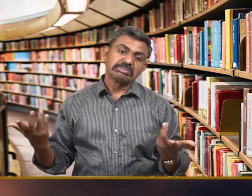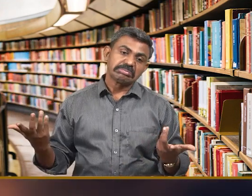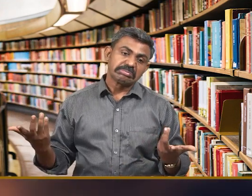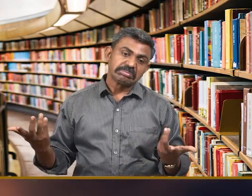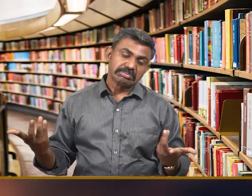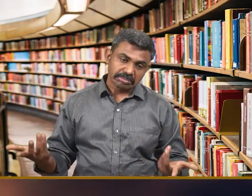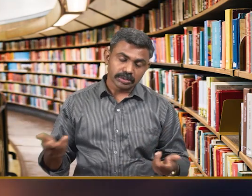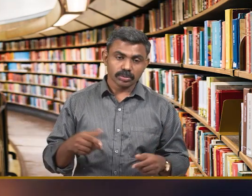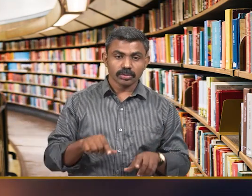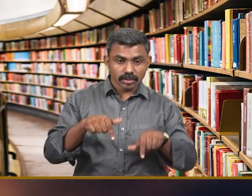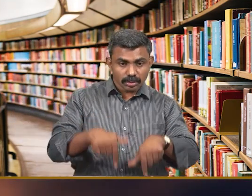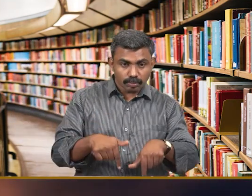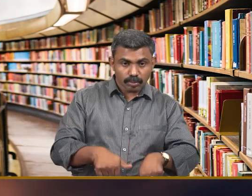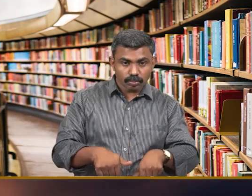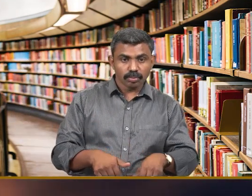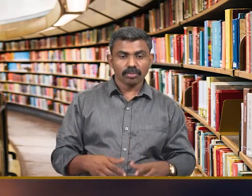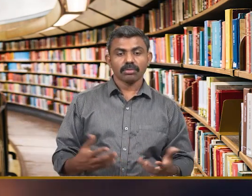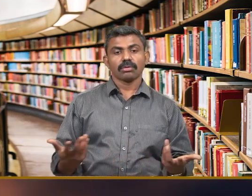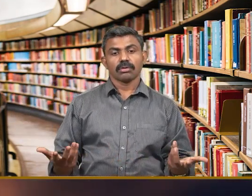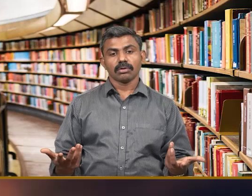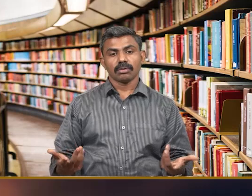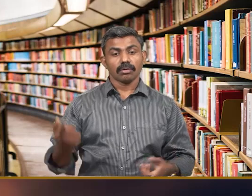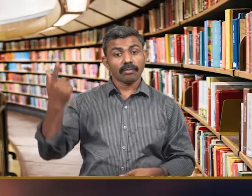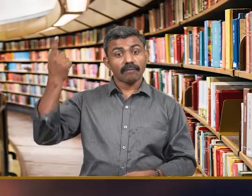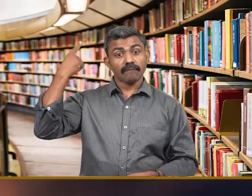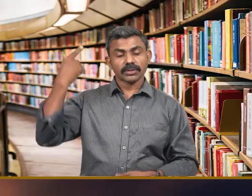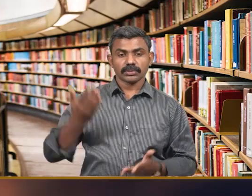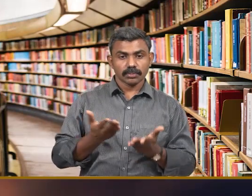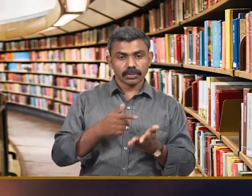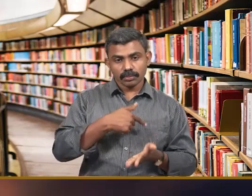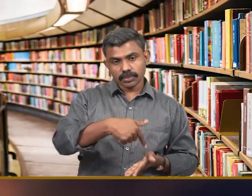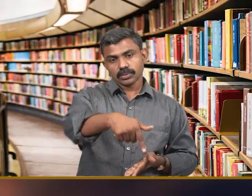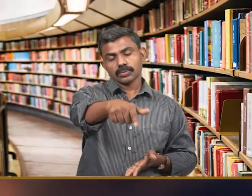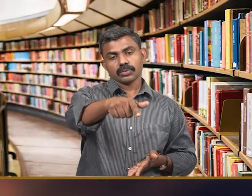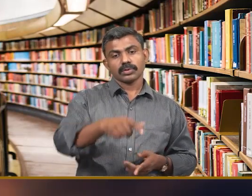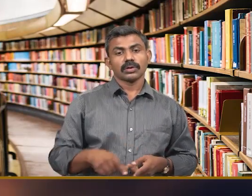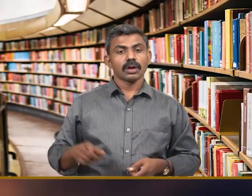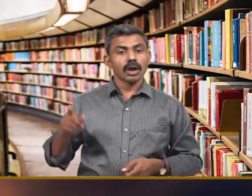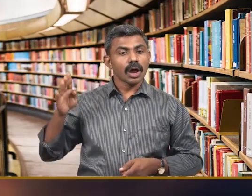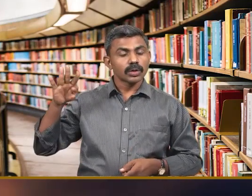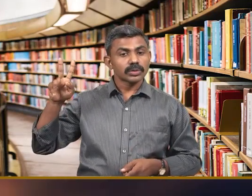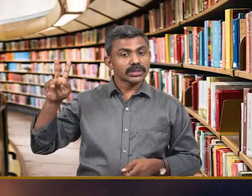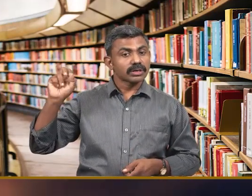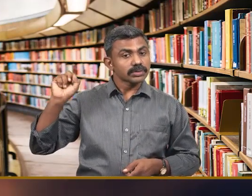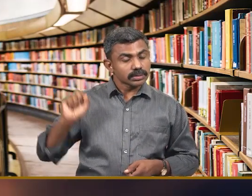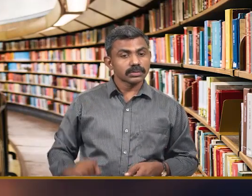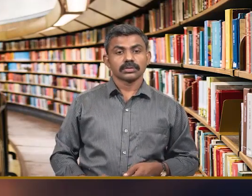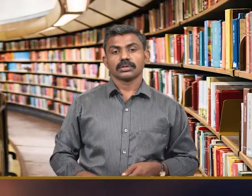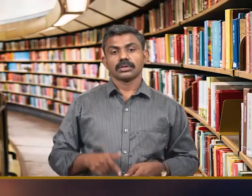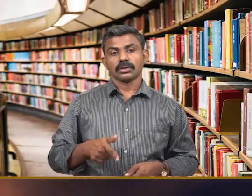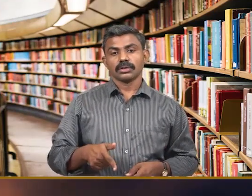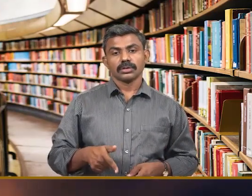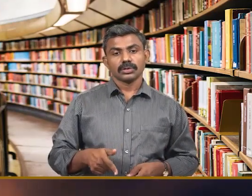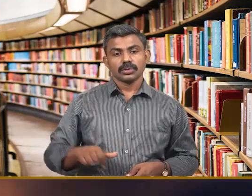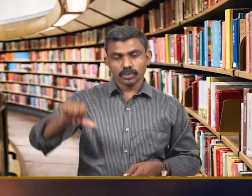கொண்டு வரப்பட்டது இந்த பன்னாட்டு சங்கம். அதே இந்த படத்தில் படிச்சிருப்போம், நம்ம முதல் பாடத்திலே படிச்சிருப்பீங்க. இது எப்போ கொண்டு வரப்பட்டது? 1920. அந்த பன்னாட்டு சங்கம்